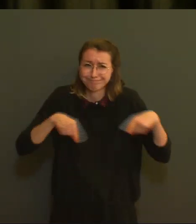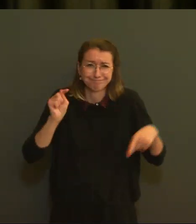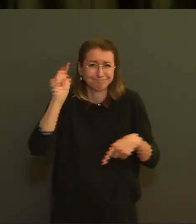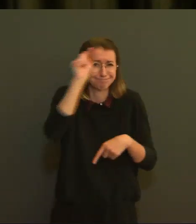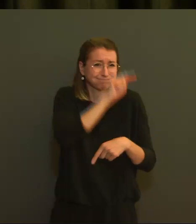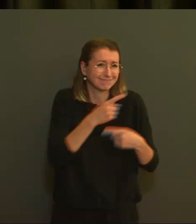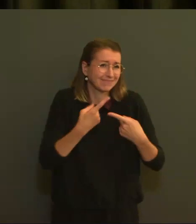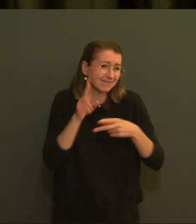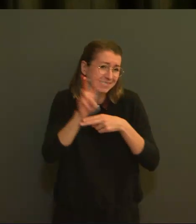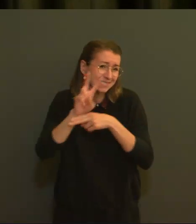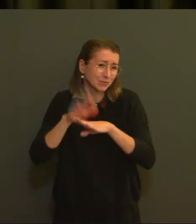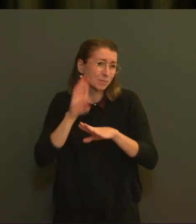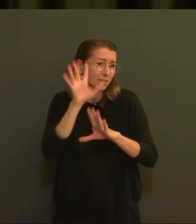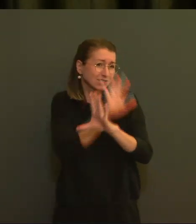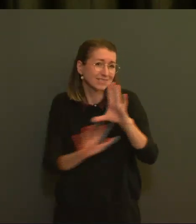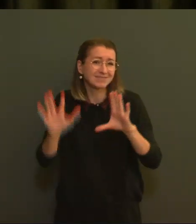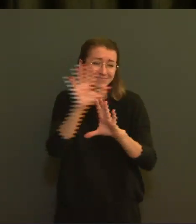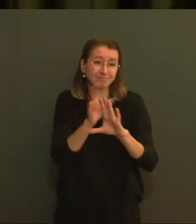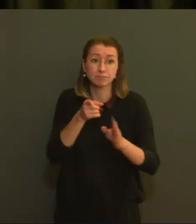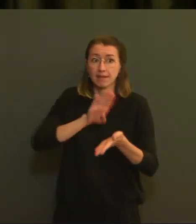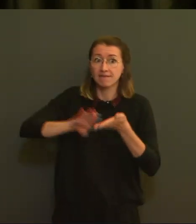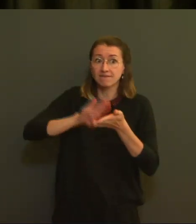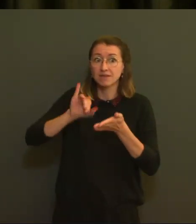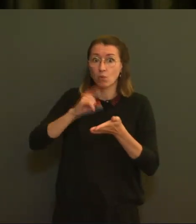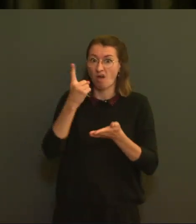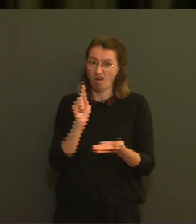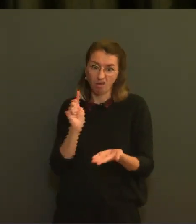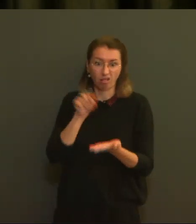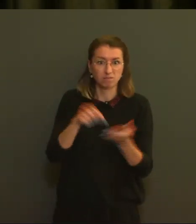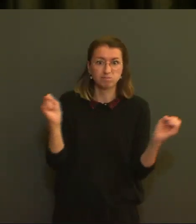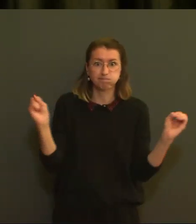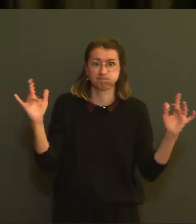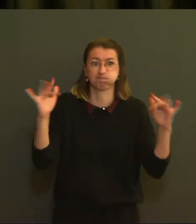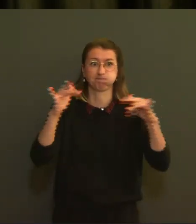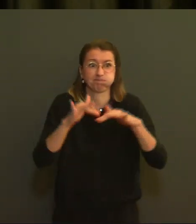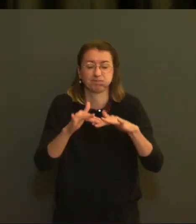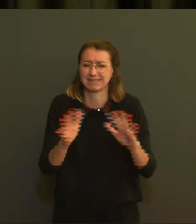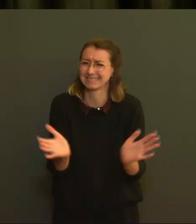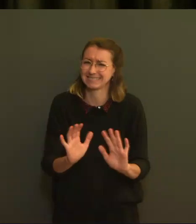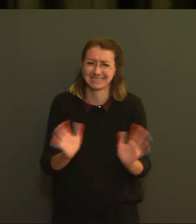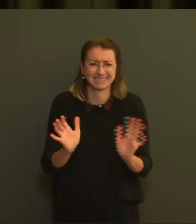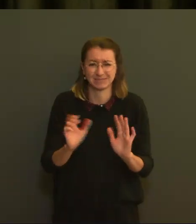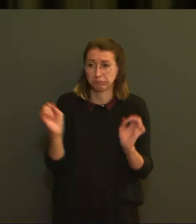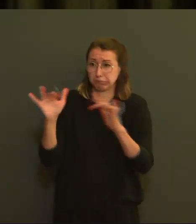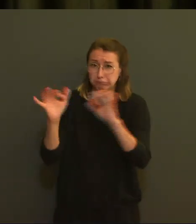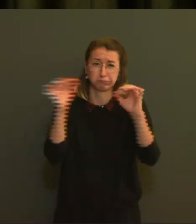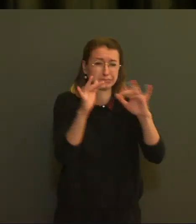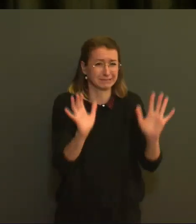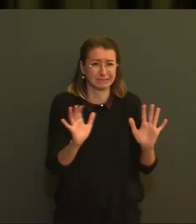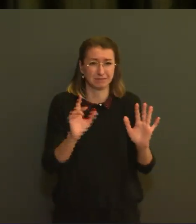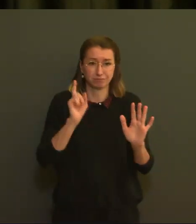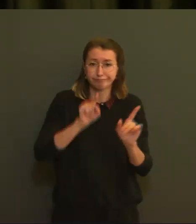habituels, forcément très, voire trop fréquentés. Ça tombe bien puisque l'objectif reste de continuer à éviter les trop grandes concentrations de